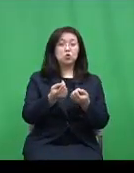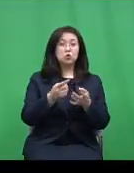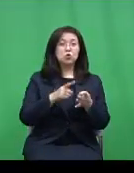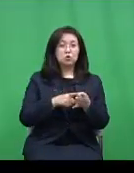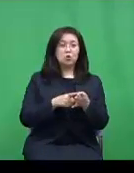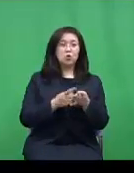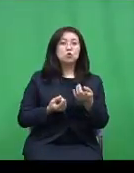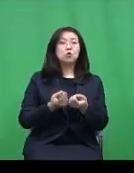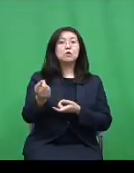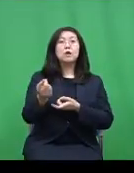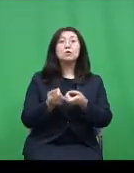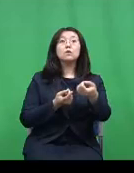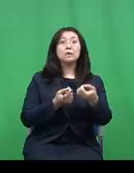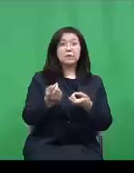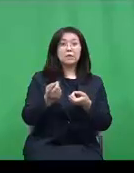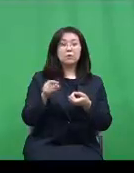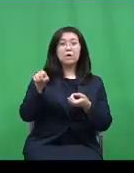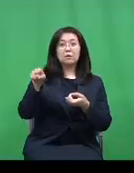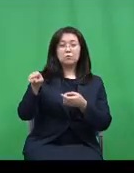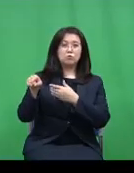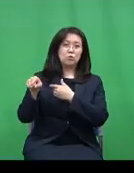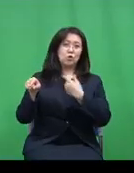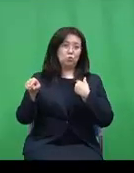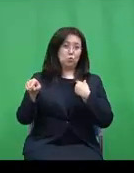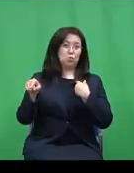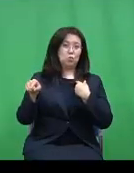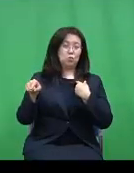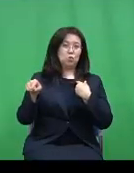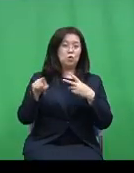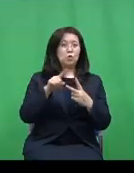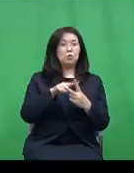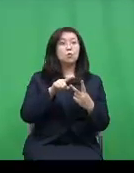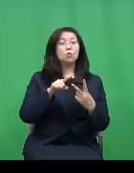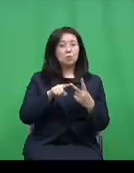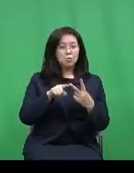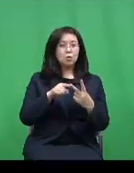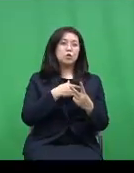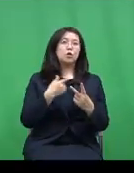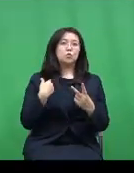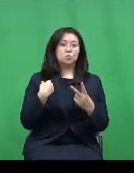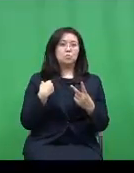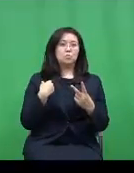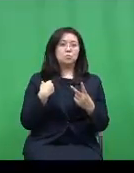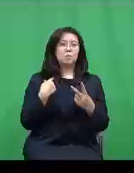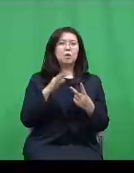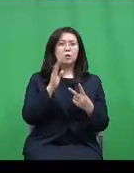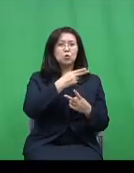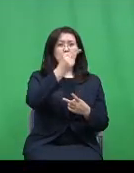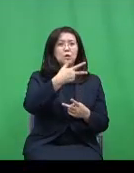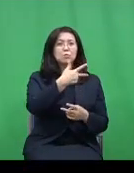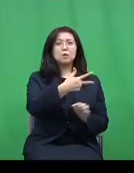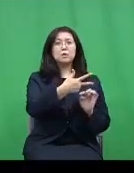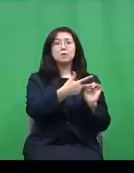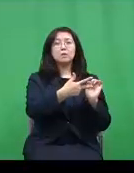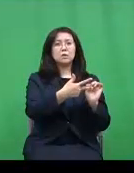ね、この二つの種目はできると。ただ、富山市の方が、残念なが